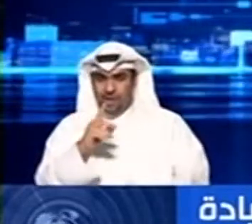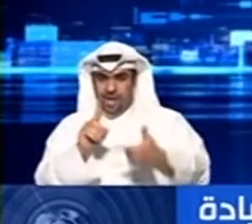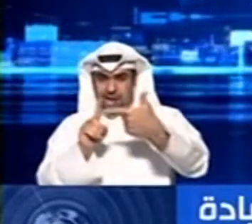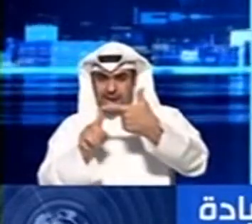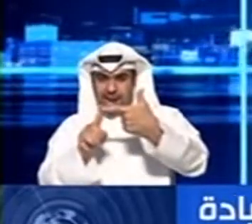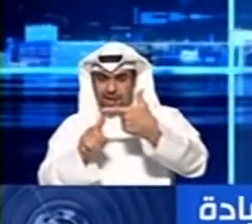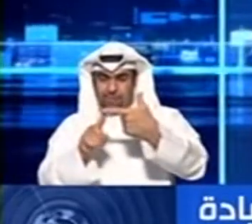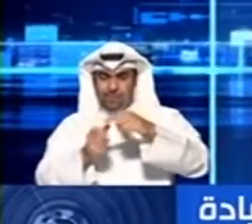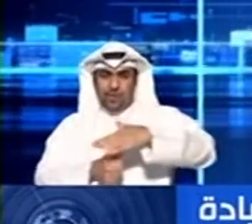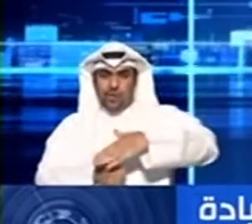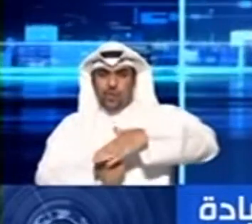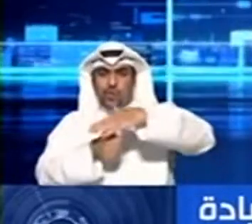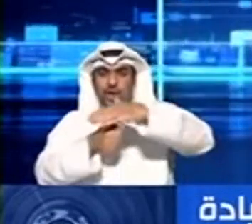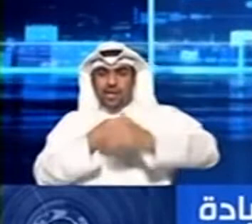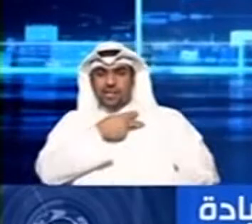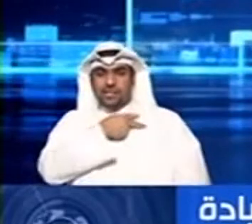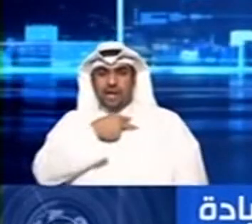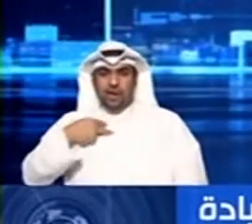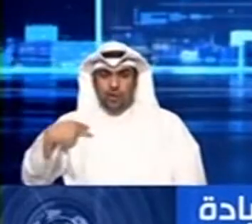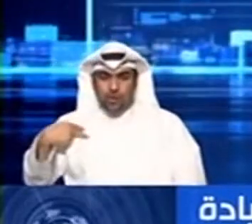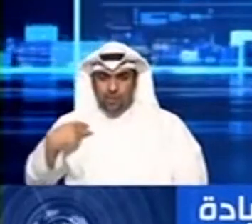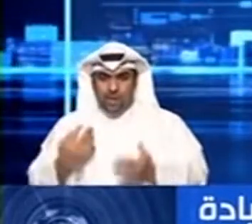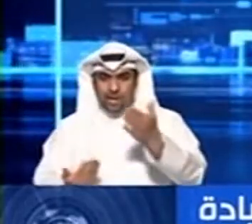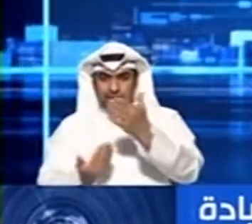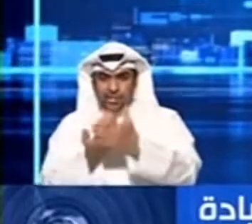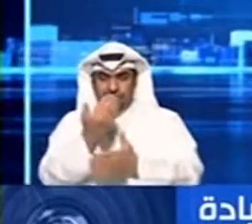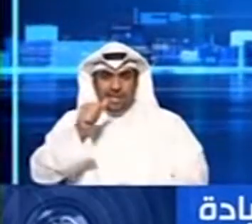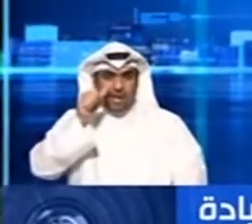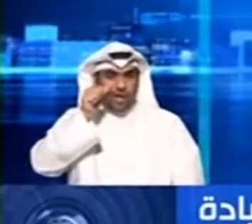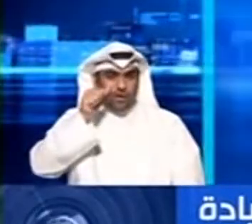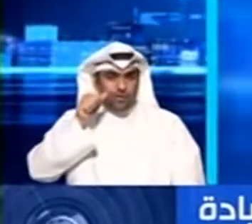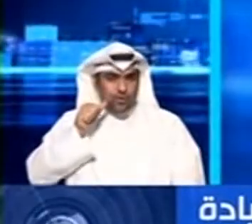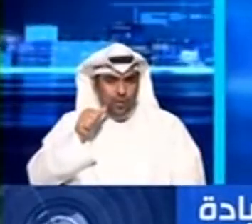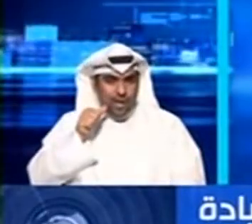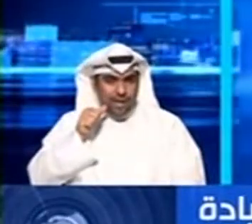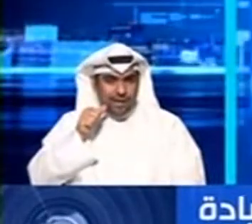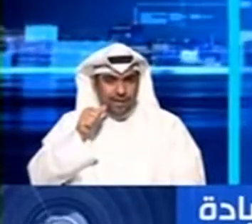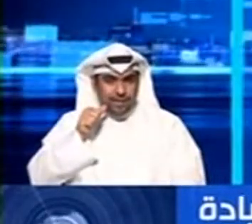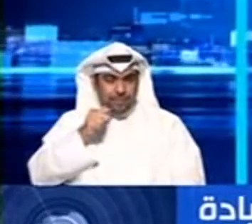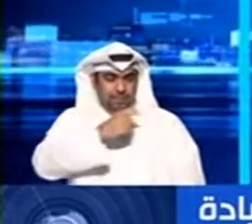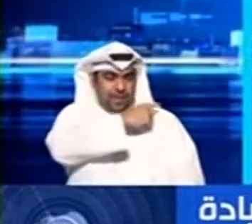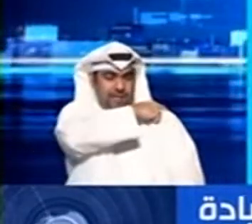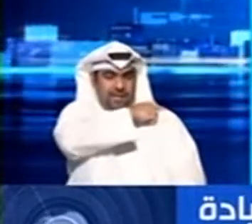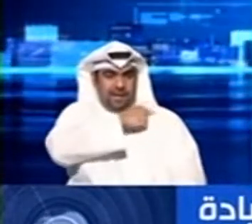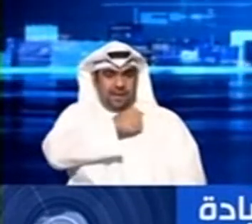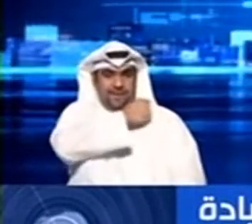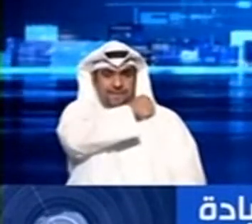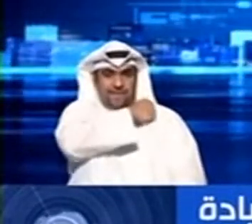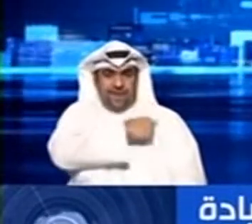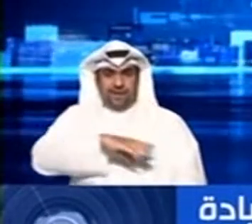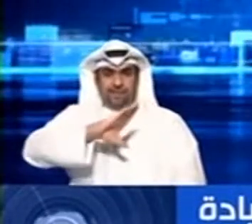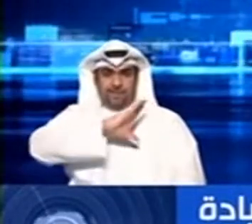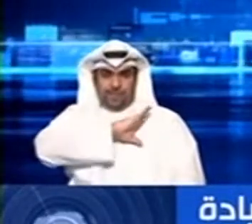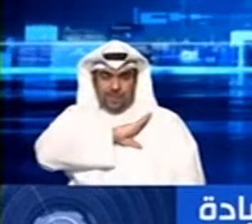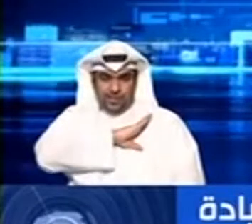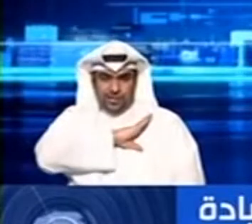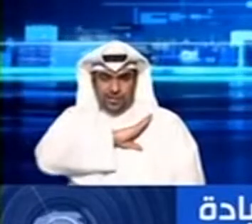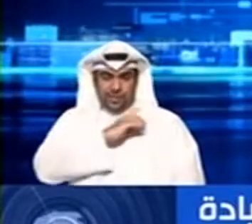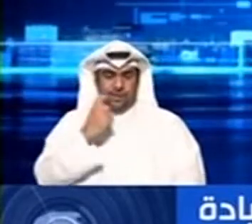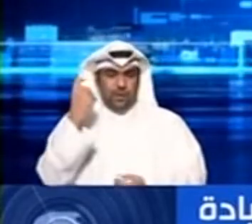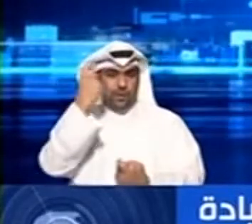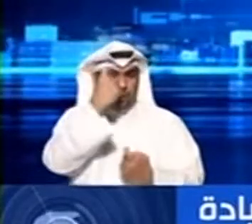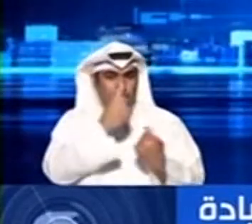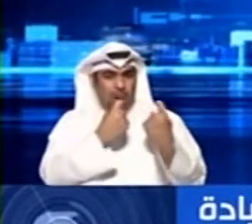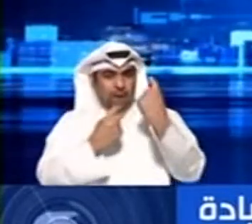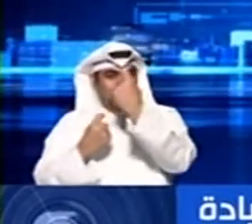مجلس السيادة الانتقالية بجمهورية السودان الشقيقة الفريق أول محمد حمدان دقلو،